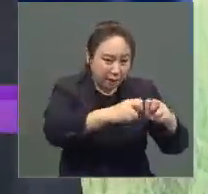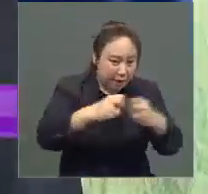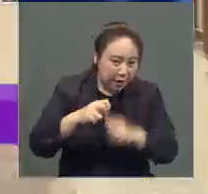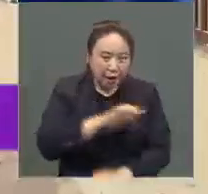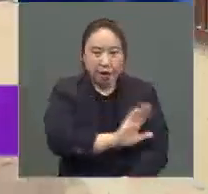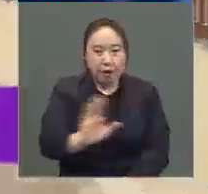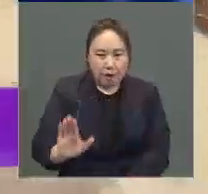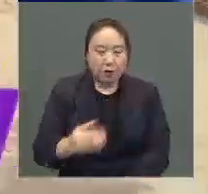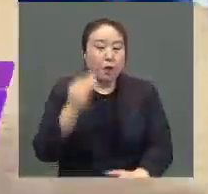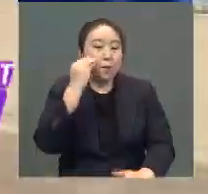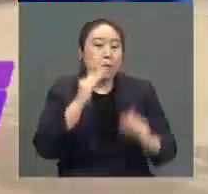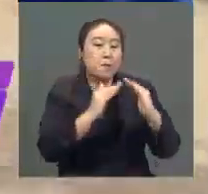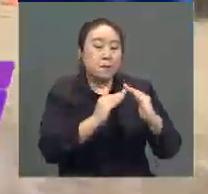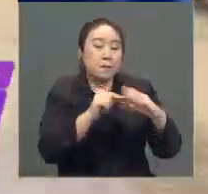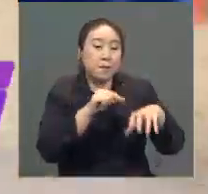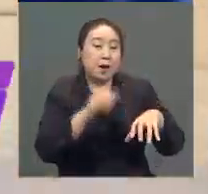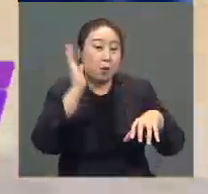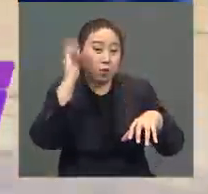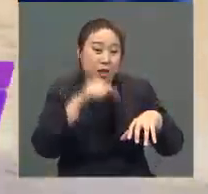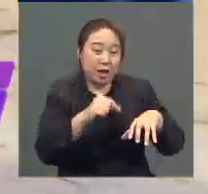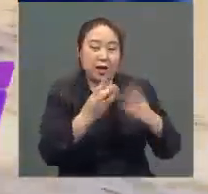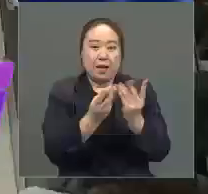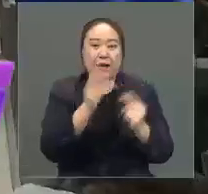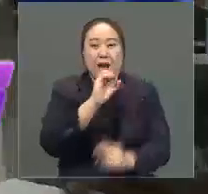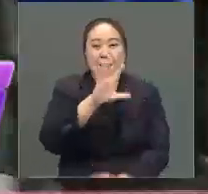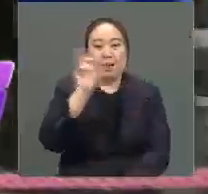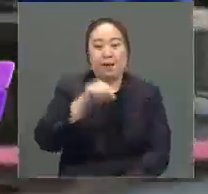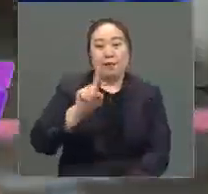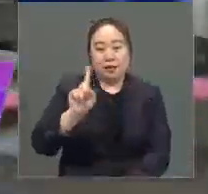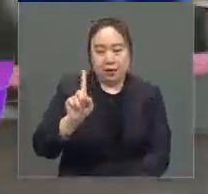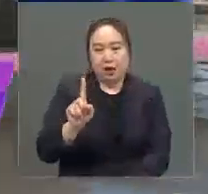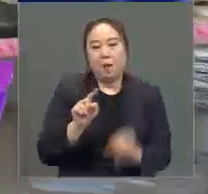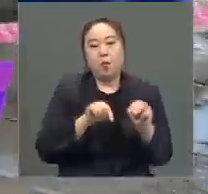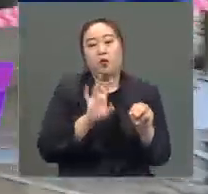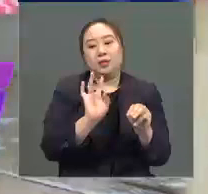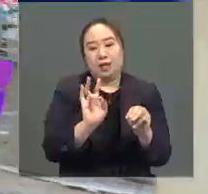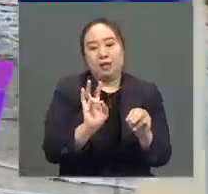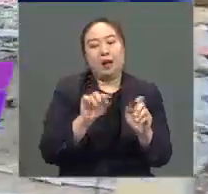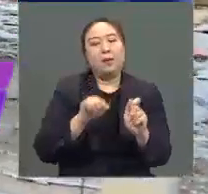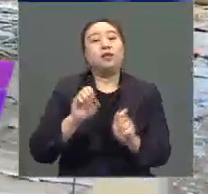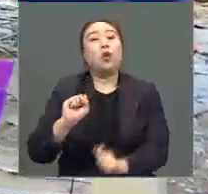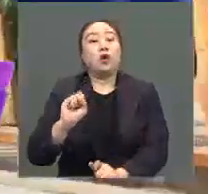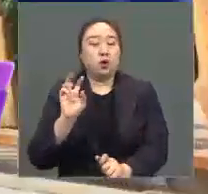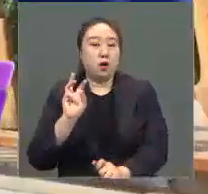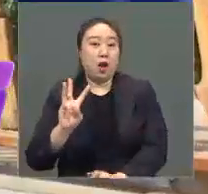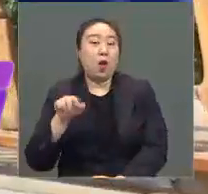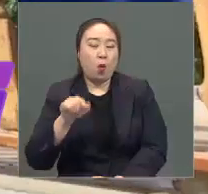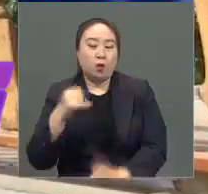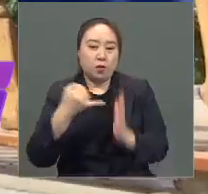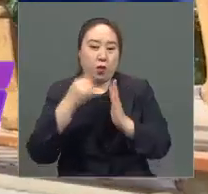บ้านของนายเรืองเขียวฤทธิ์บ้านเลขที่55/1พื้นที่หมู่7ตำบลท่าทองอำเภอสวรรคโลกจังหวัดสุโขทัย